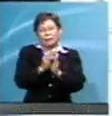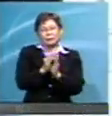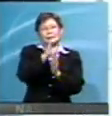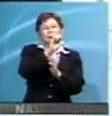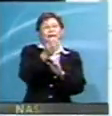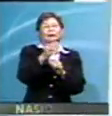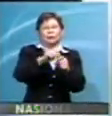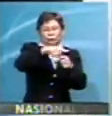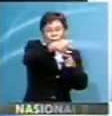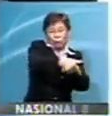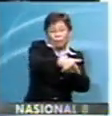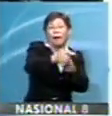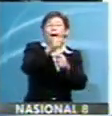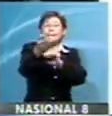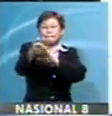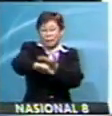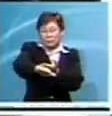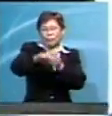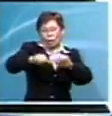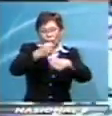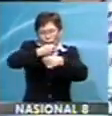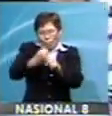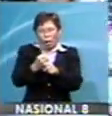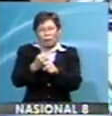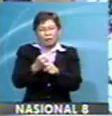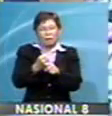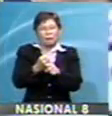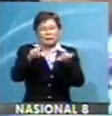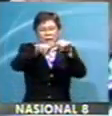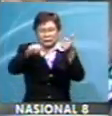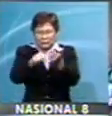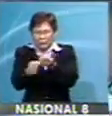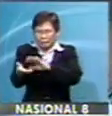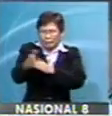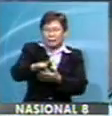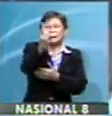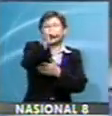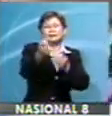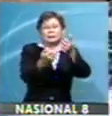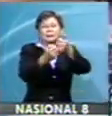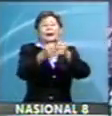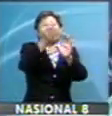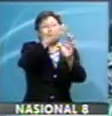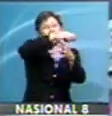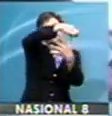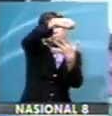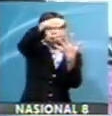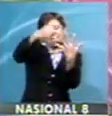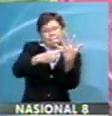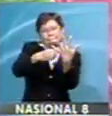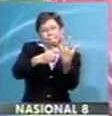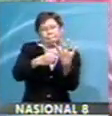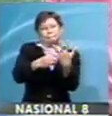Khairat kematian pula ia boleh dibuat dengan mengunakan sijil kematian di mana-mana cawangan bank simpanan